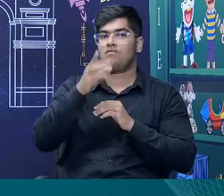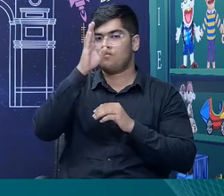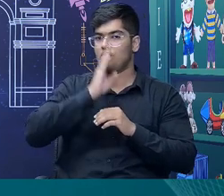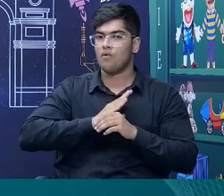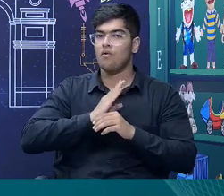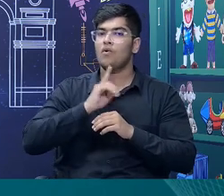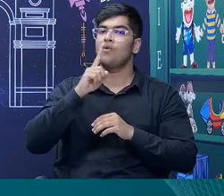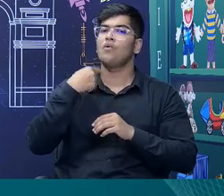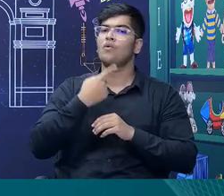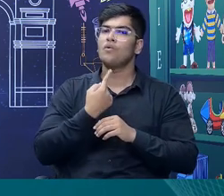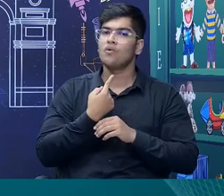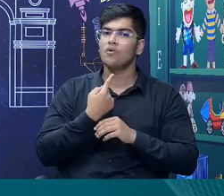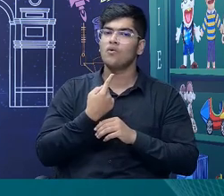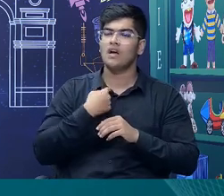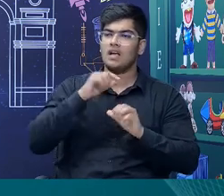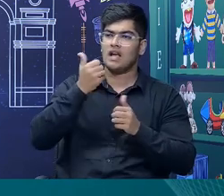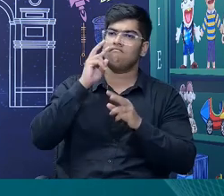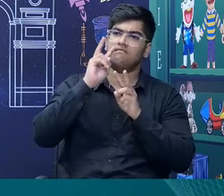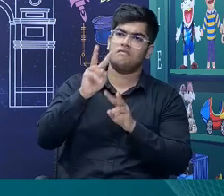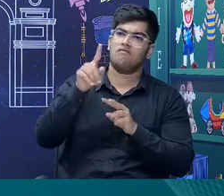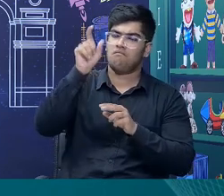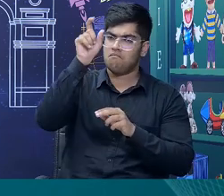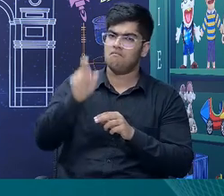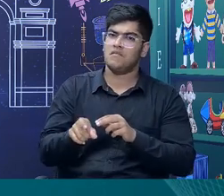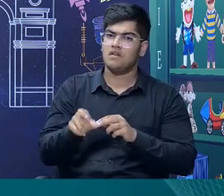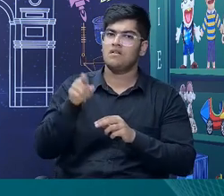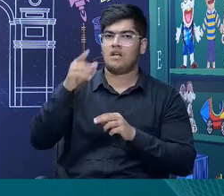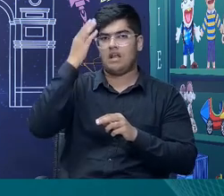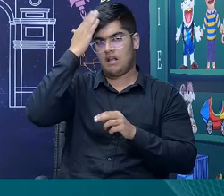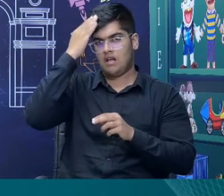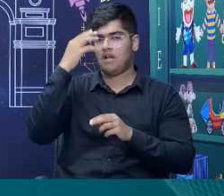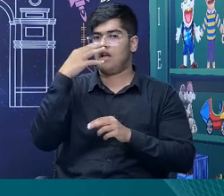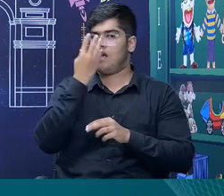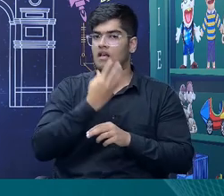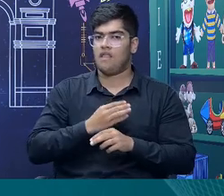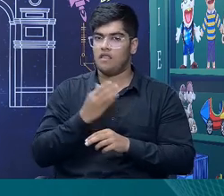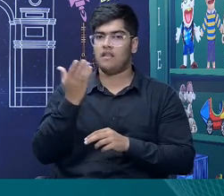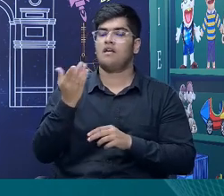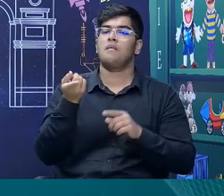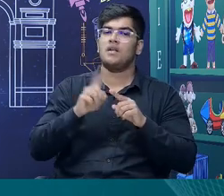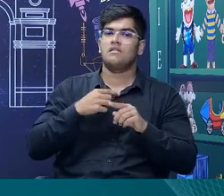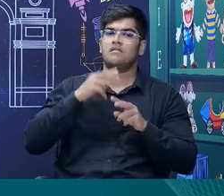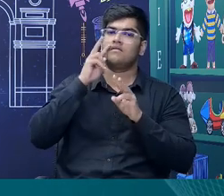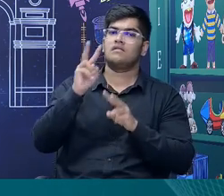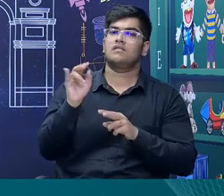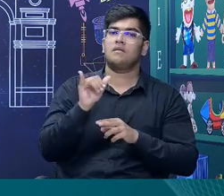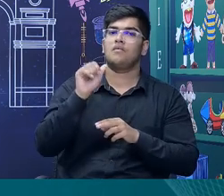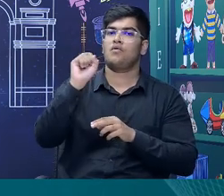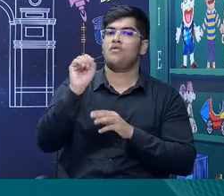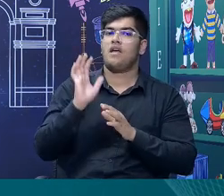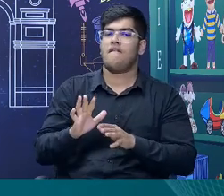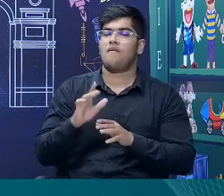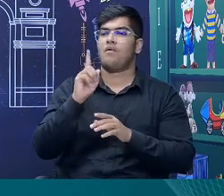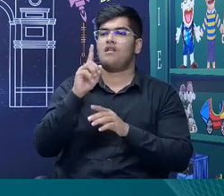है जिम हम देख सकते हैं उनका जो सर है वह हाथी का है और हम देख सकते हैं उनका एक वहां भी है